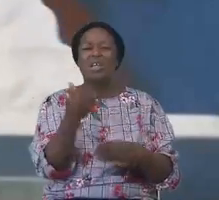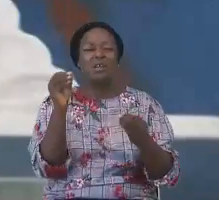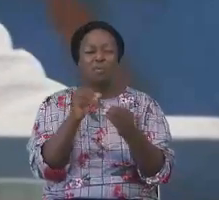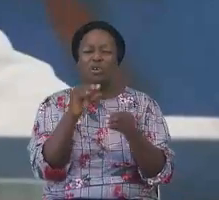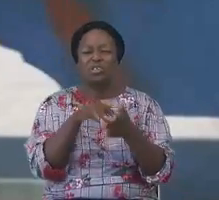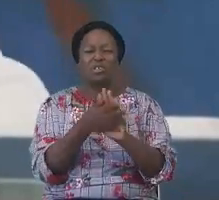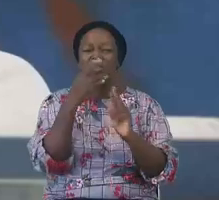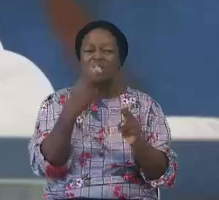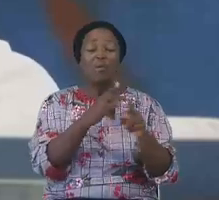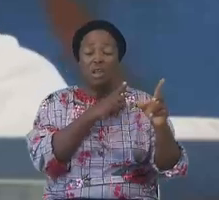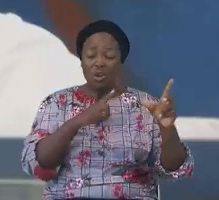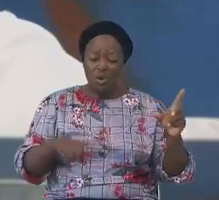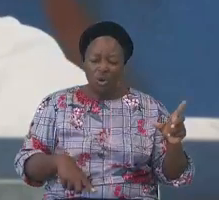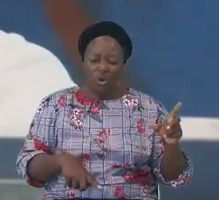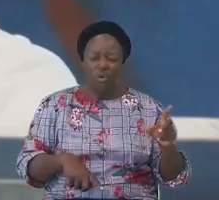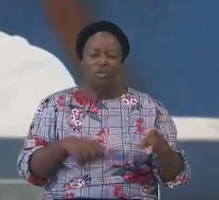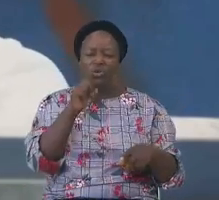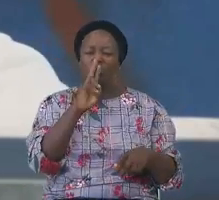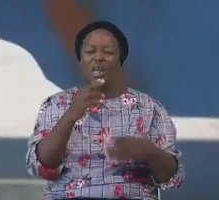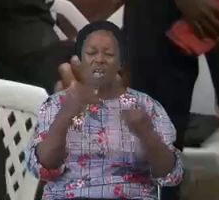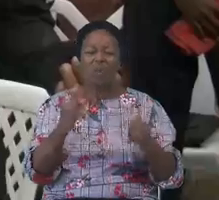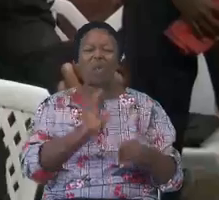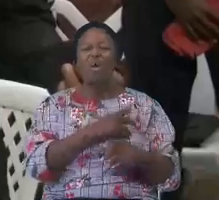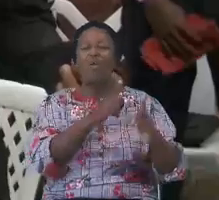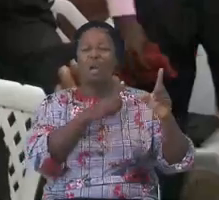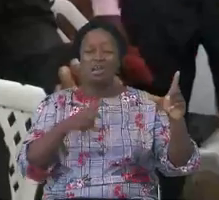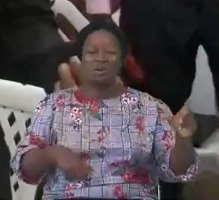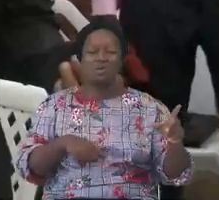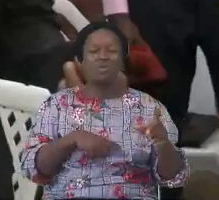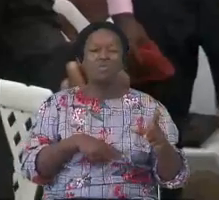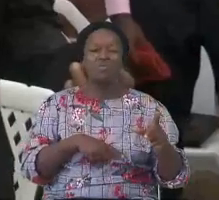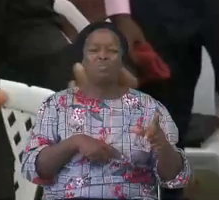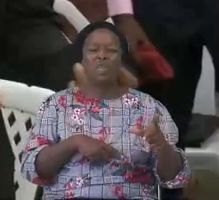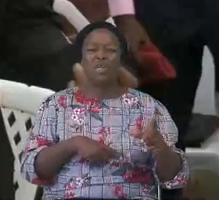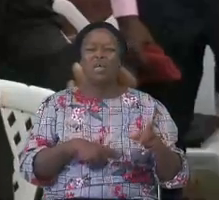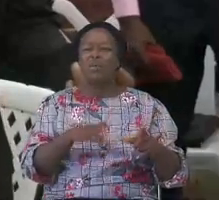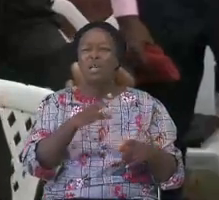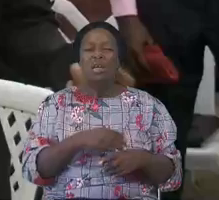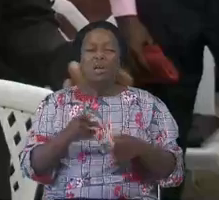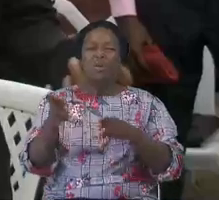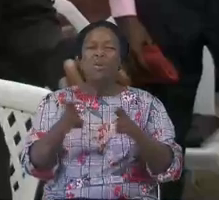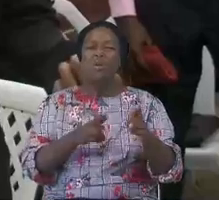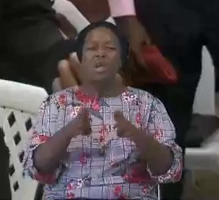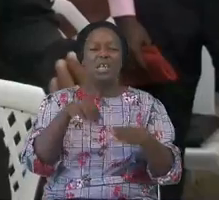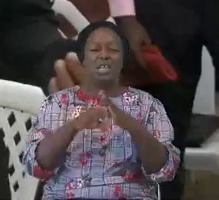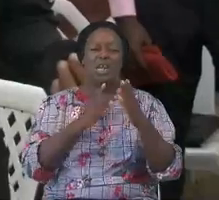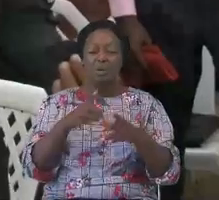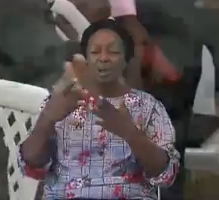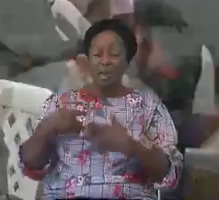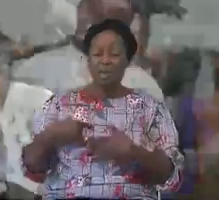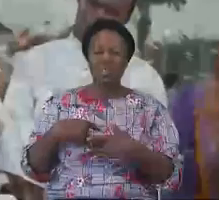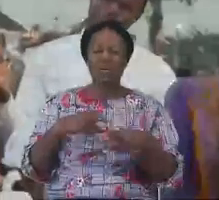renvoyé ne revienne plus faire quoi que ce soit dans nos vies. Seigneur, tu es notre Seigneur